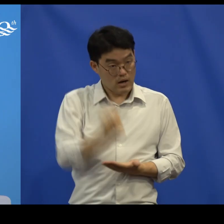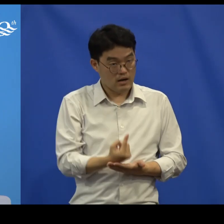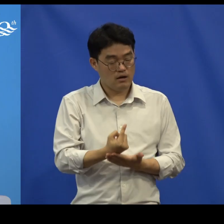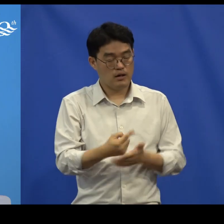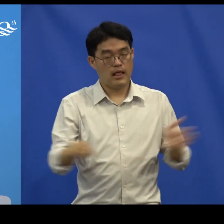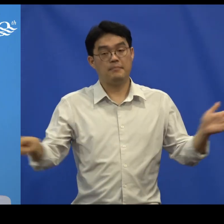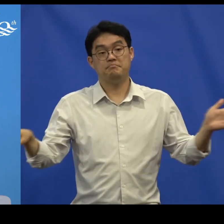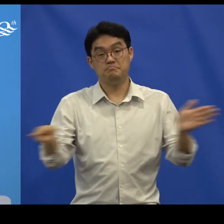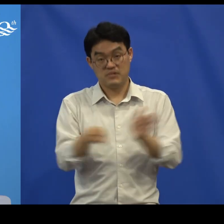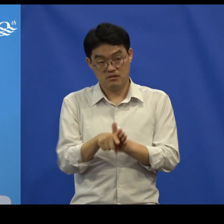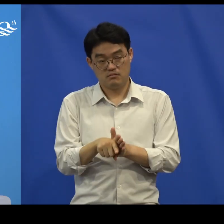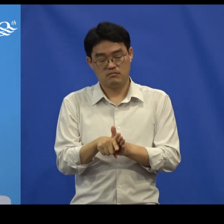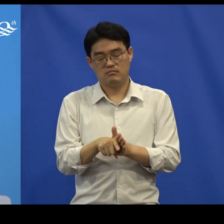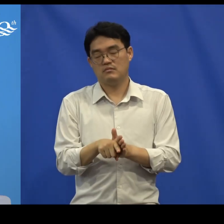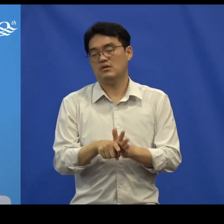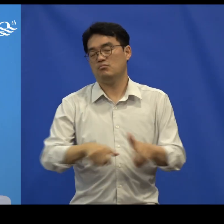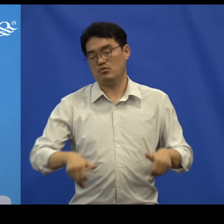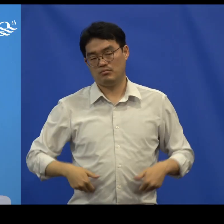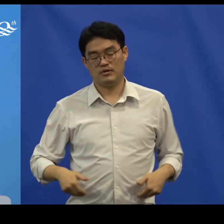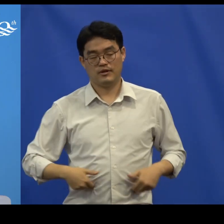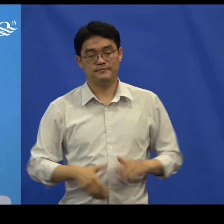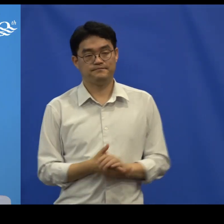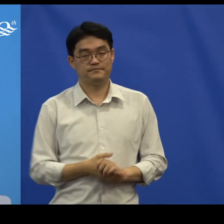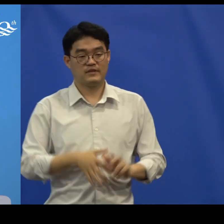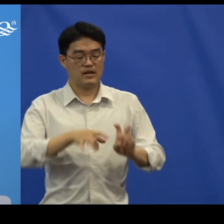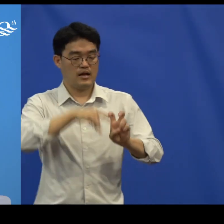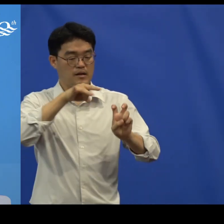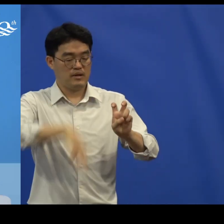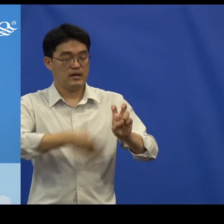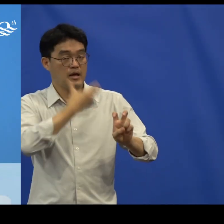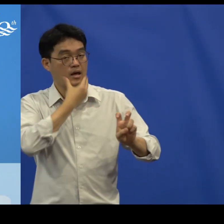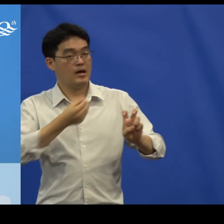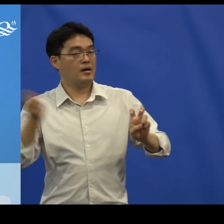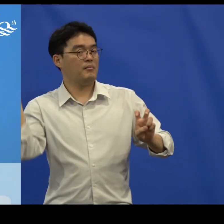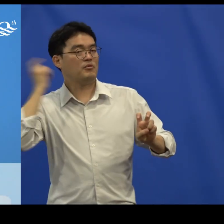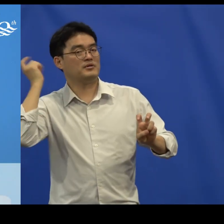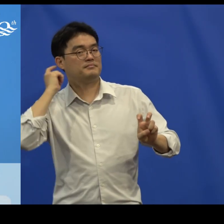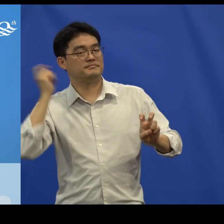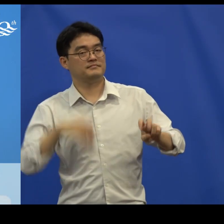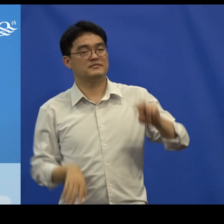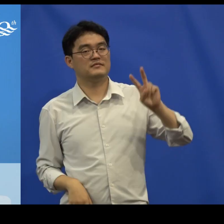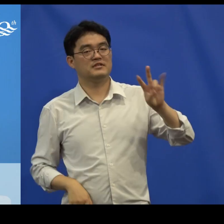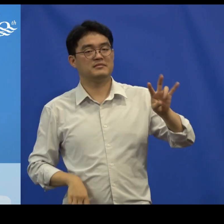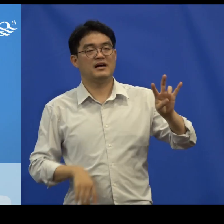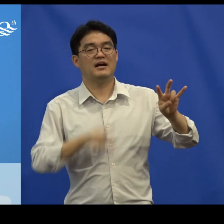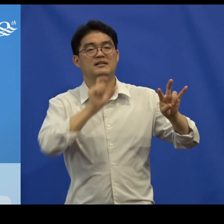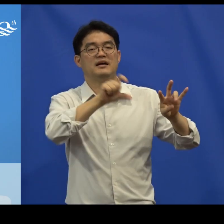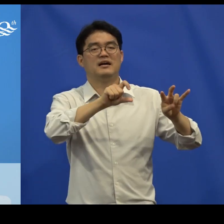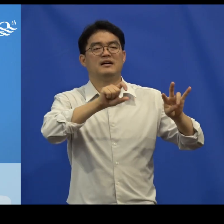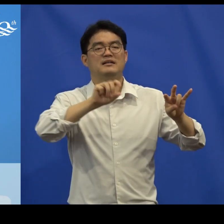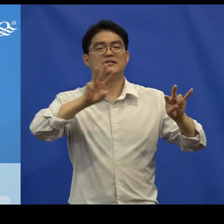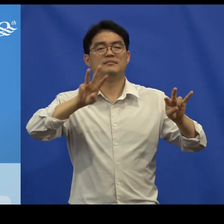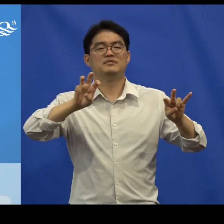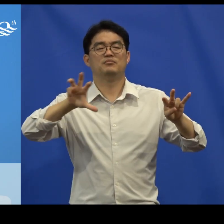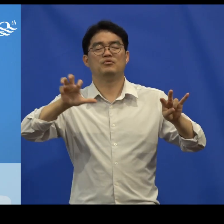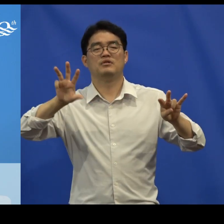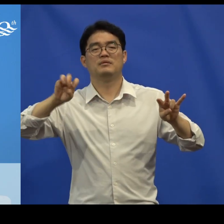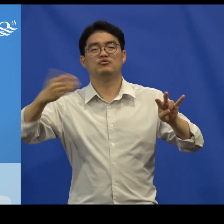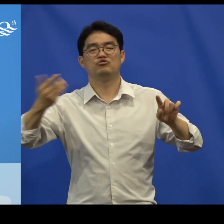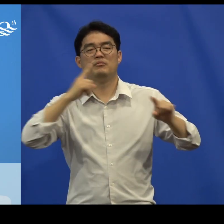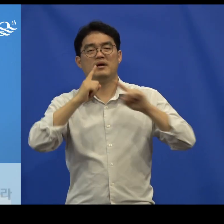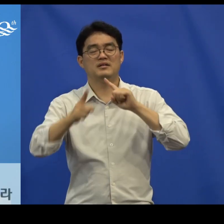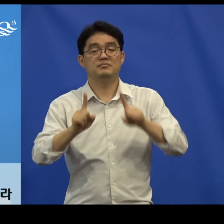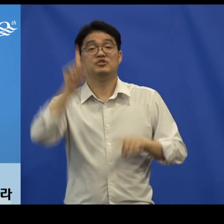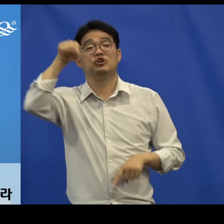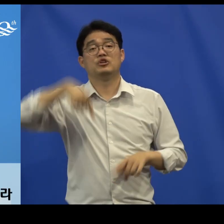그죠? 자, 마태복음 24장 35절 39 이렇게, 천지는 없어질지언정 내 말은 없어지지